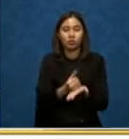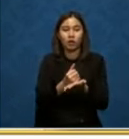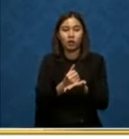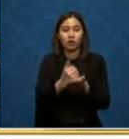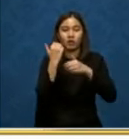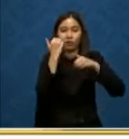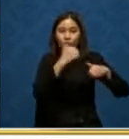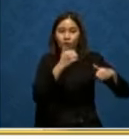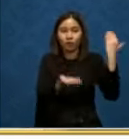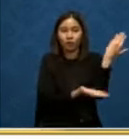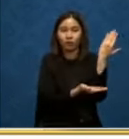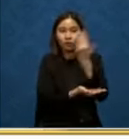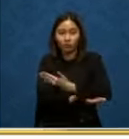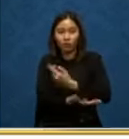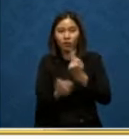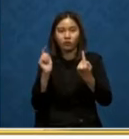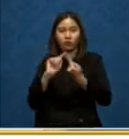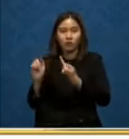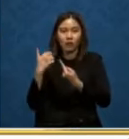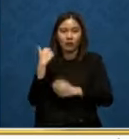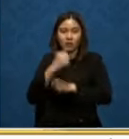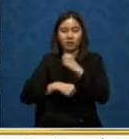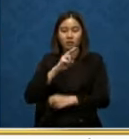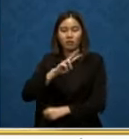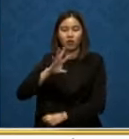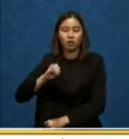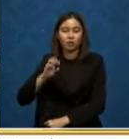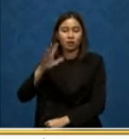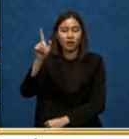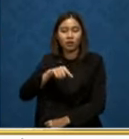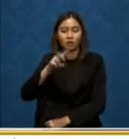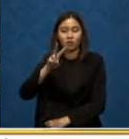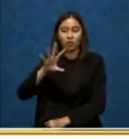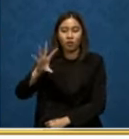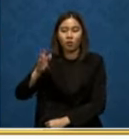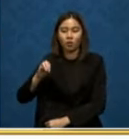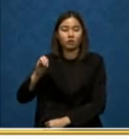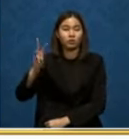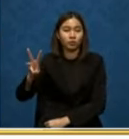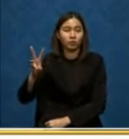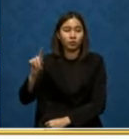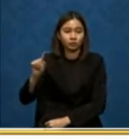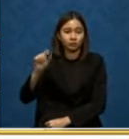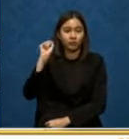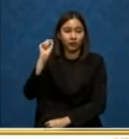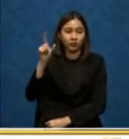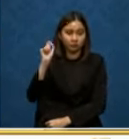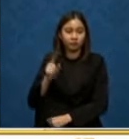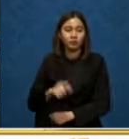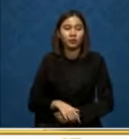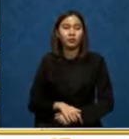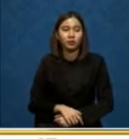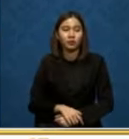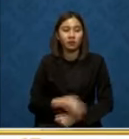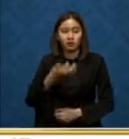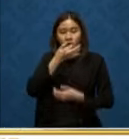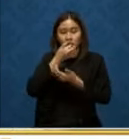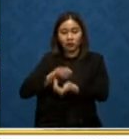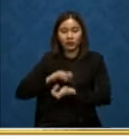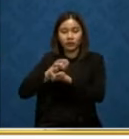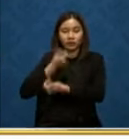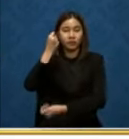อ้อยสดเข้าโรงงานการผลิต 2565ทับ 2566โดยเร่งด่วนซึ่งเกษตรกร